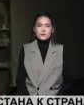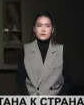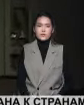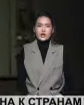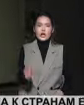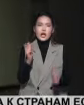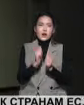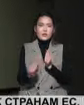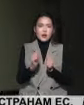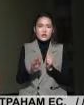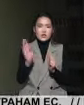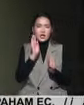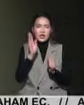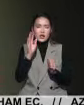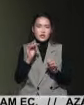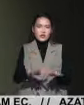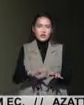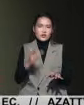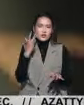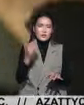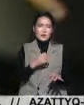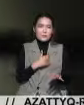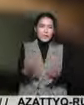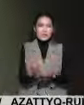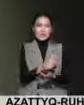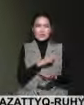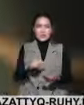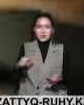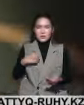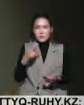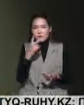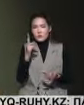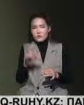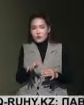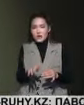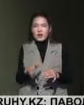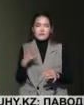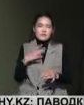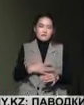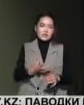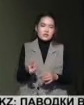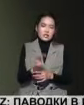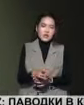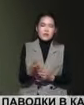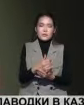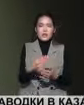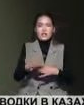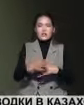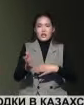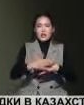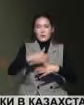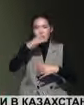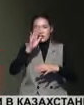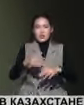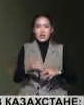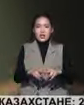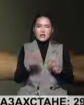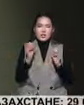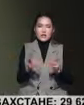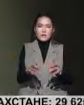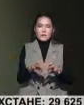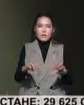Постоянно водой наполняет. Вот здесь у нас щитовая. Сами можете увидеть, что там внутри все в воде. Дверь эта не закрывается. Это же опасно. А вдруг